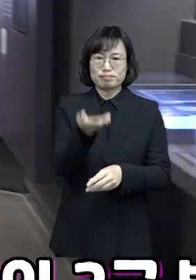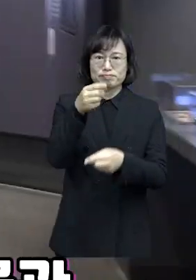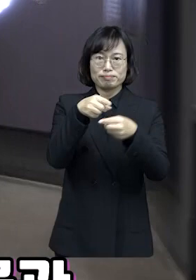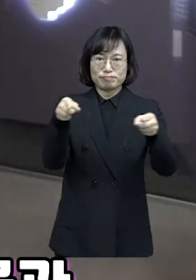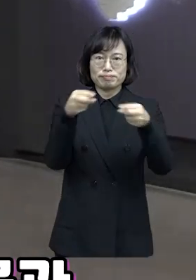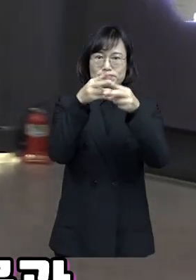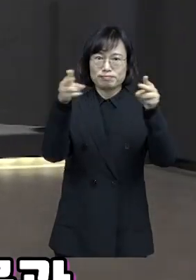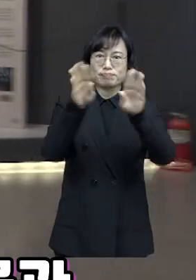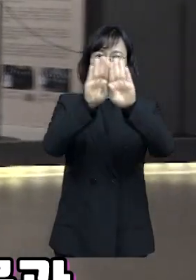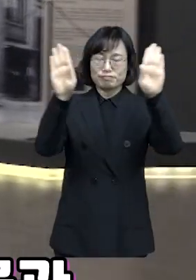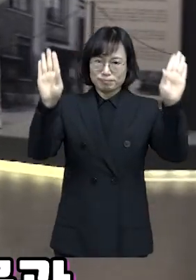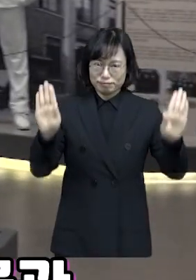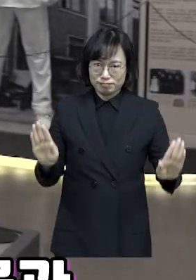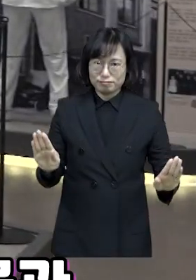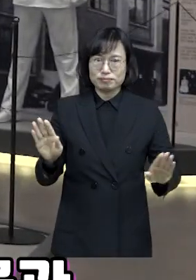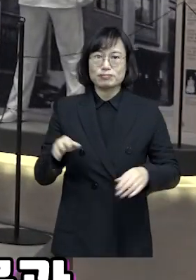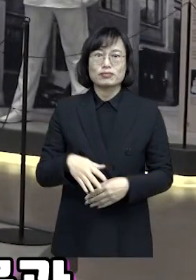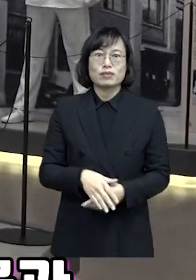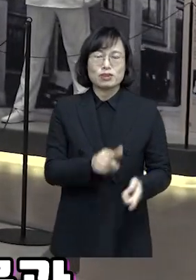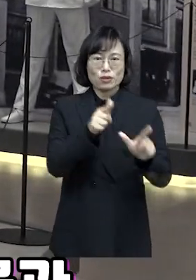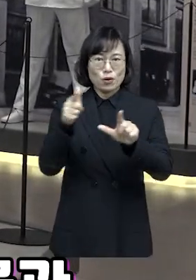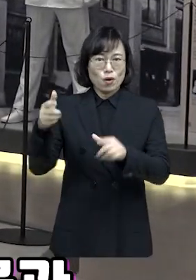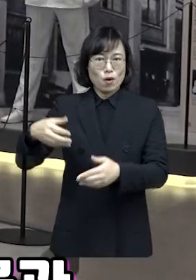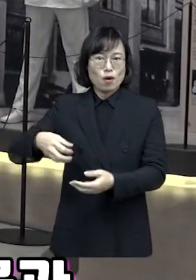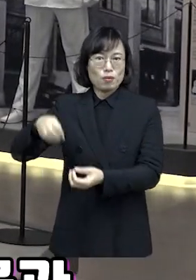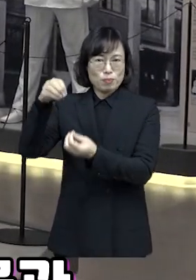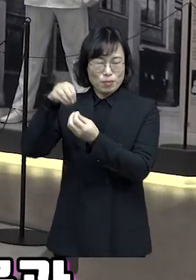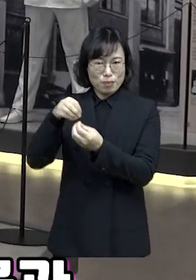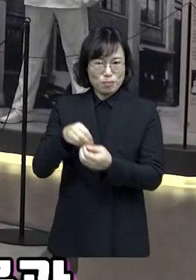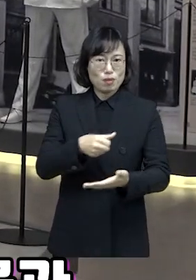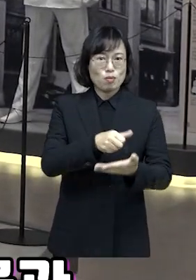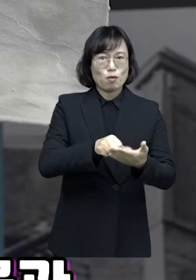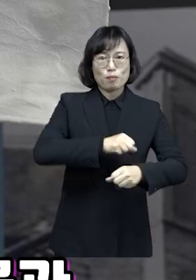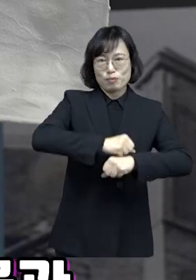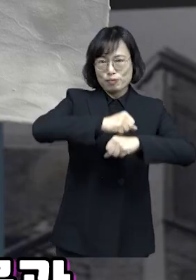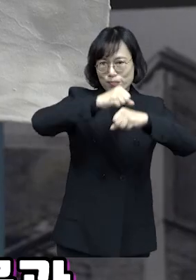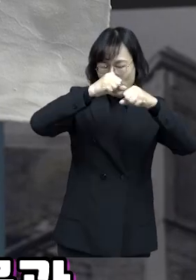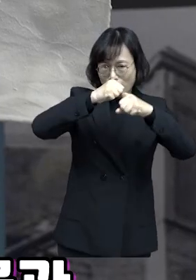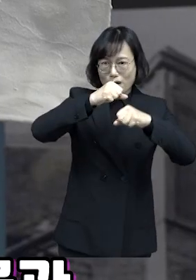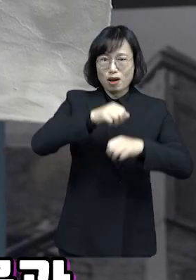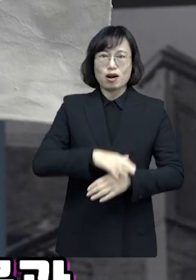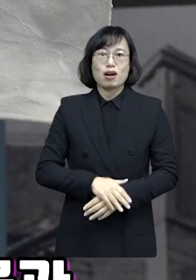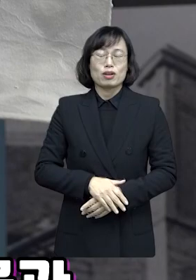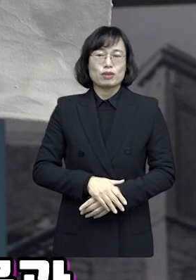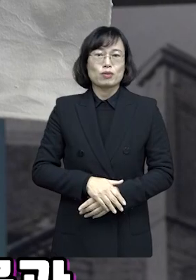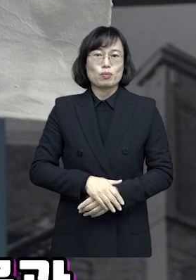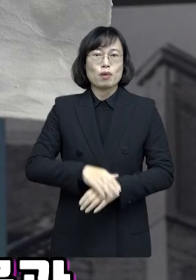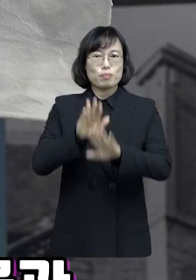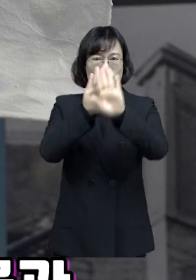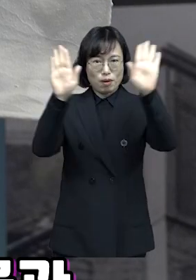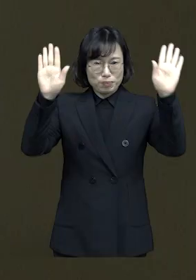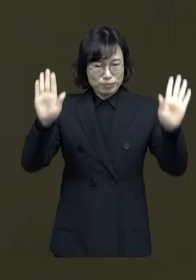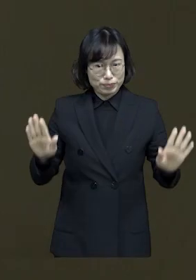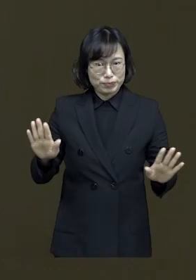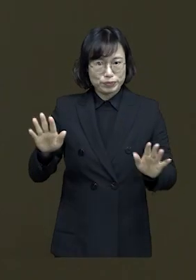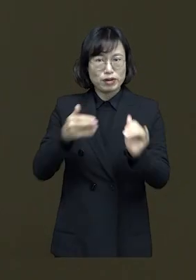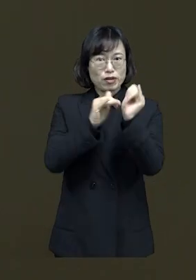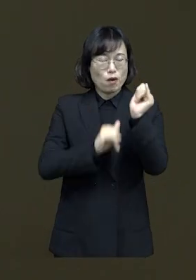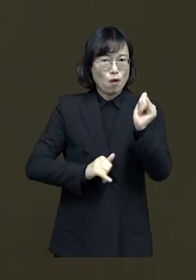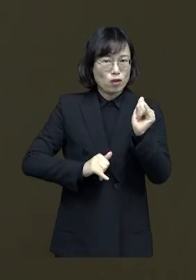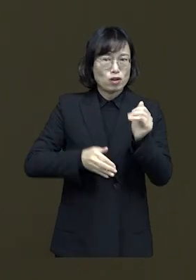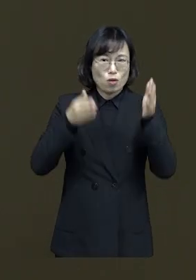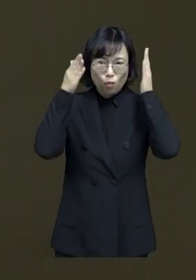2층, 지상 2층 규모의 2급 박물관 수준이며 각종 유물을 보관할 수 있는 수장고를 비롯해 추모 공간,